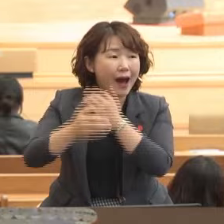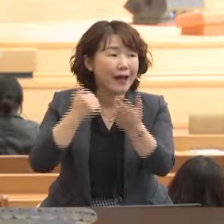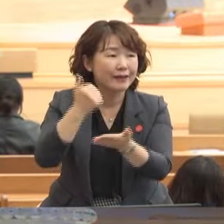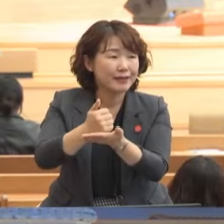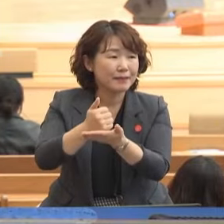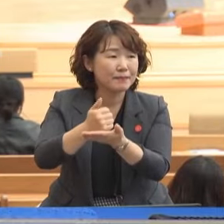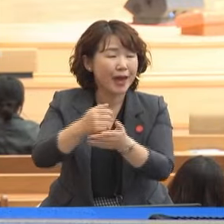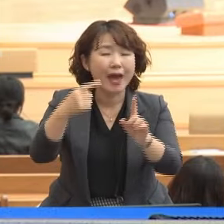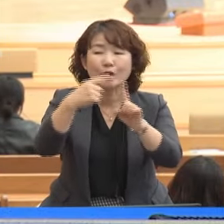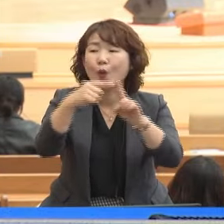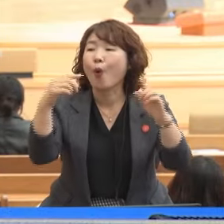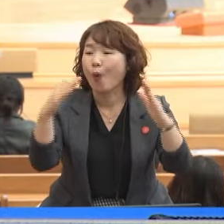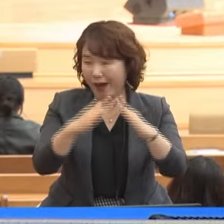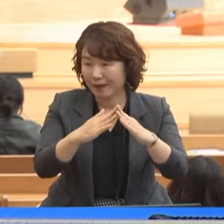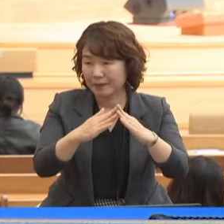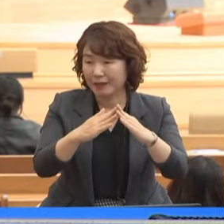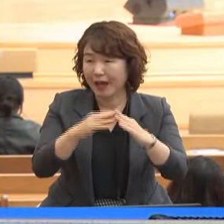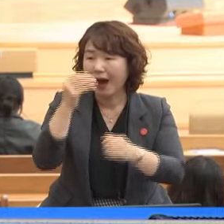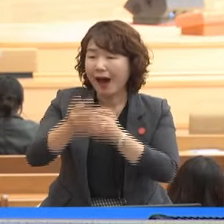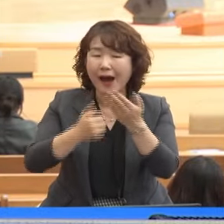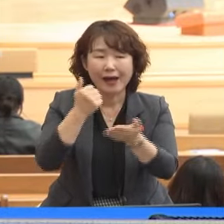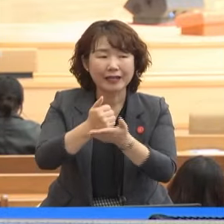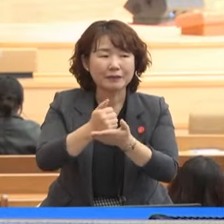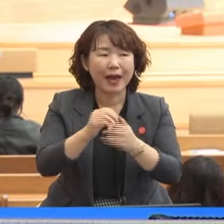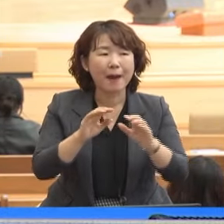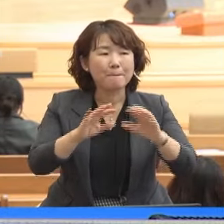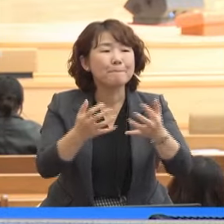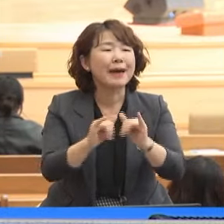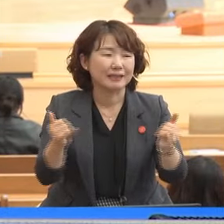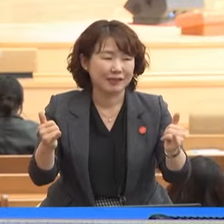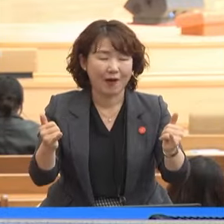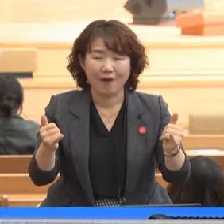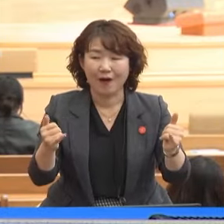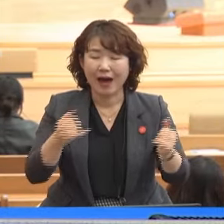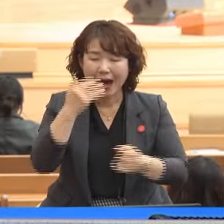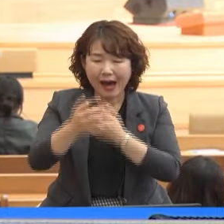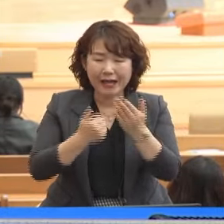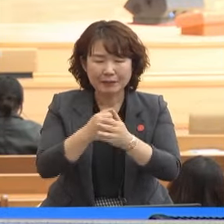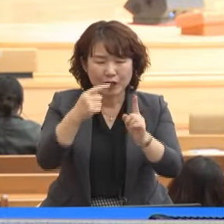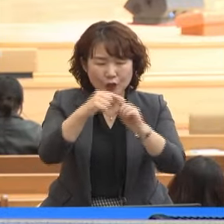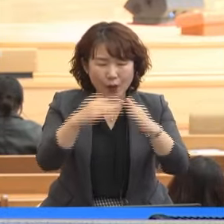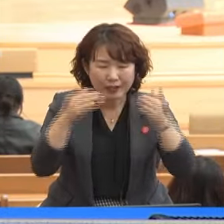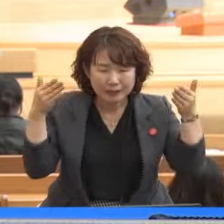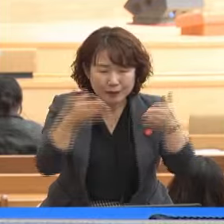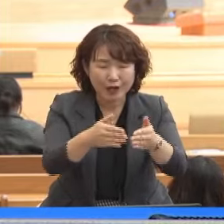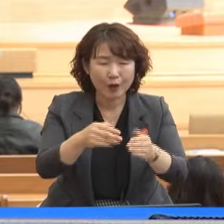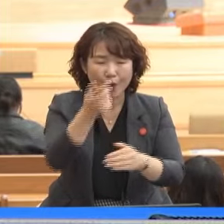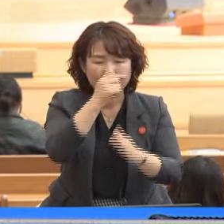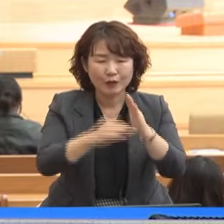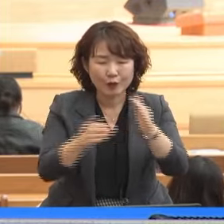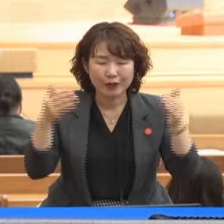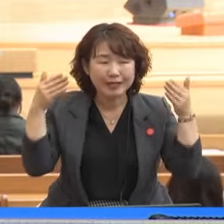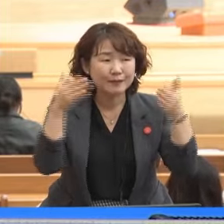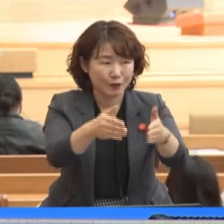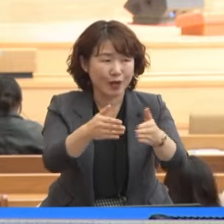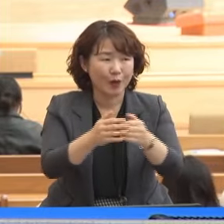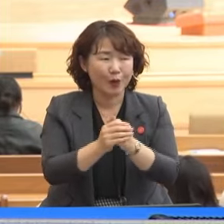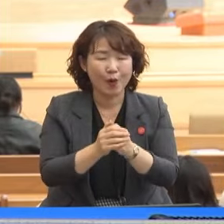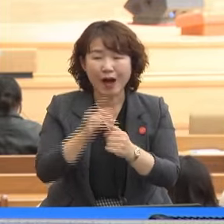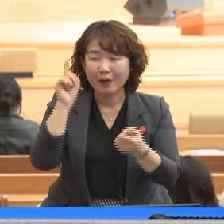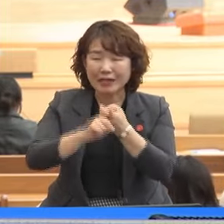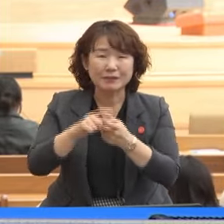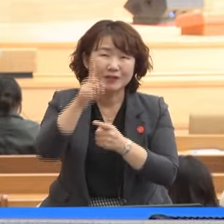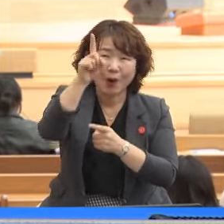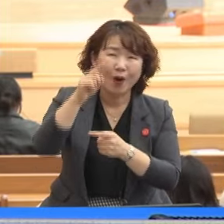교회, 하나님의 백성. 주님의 눈은, 주님의 관심사는